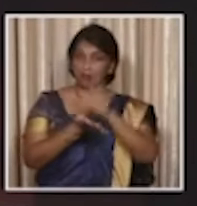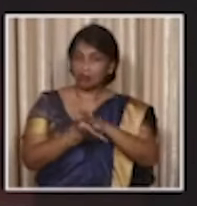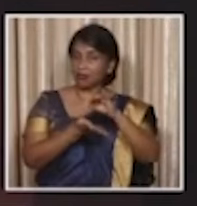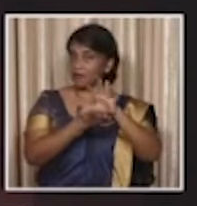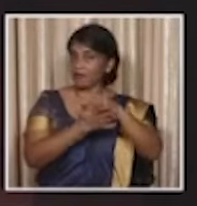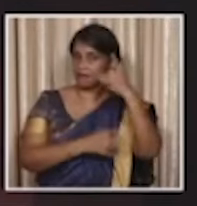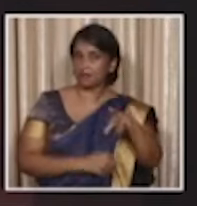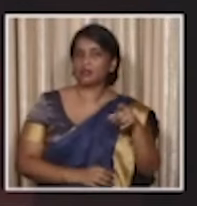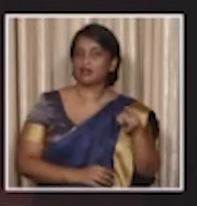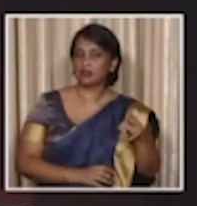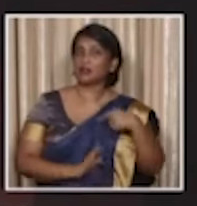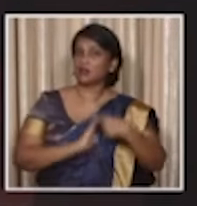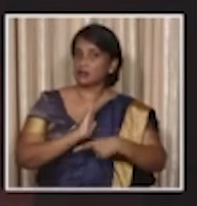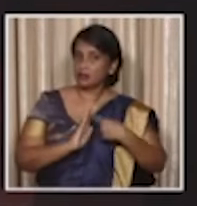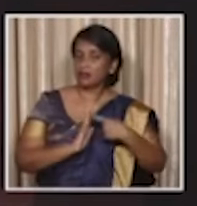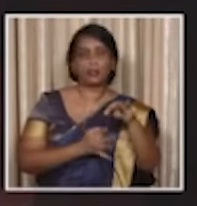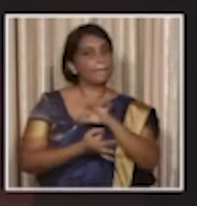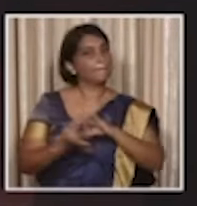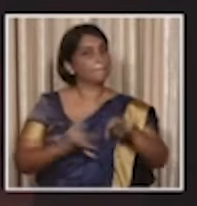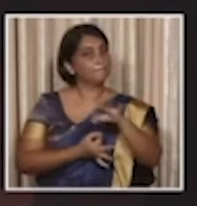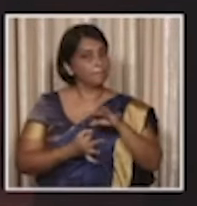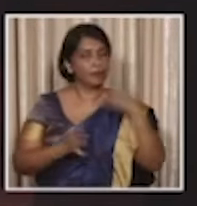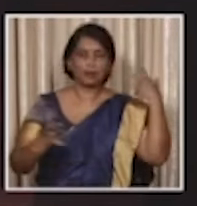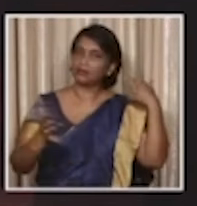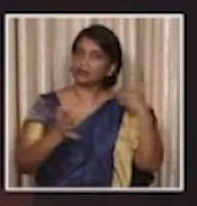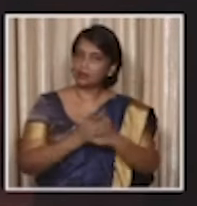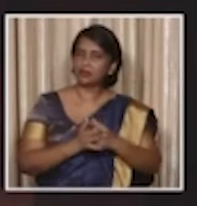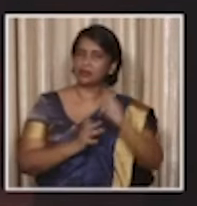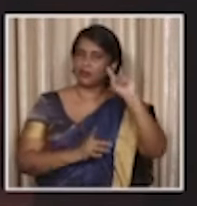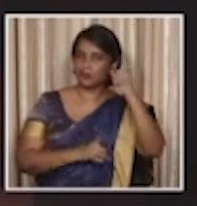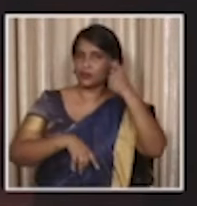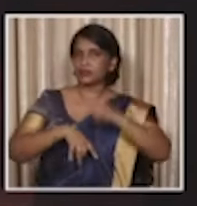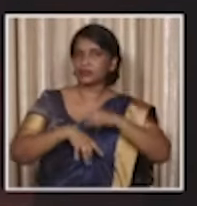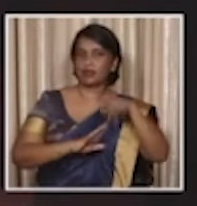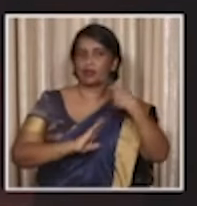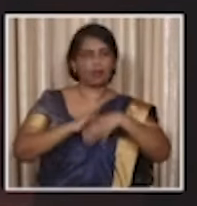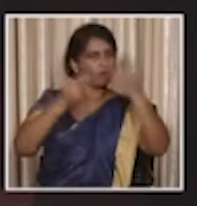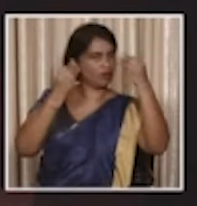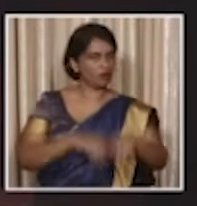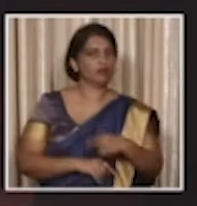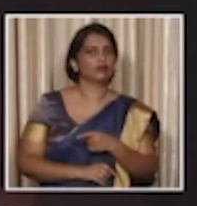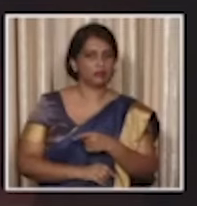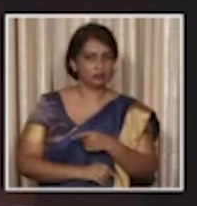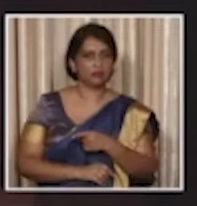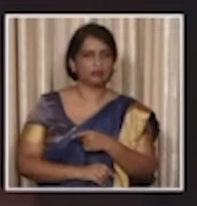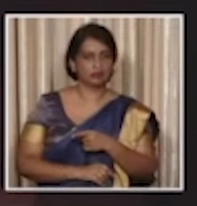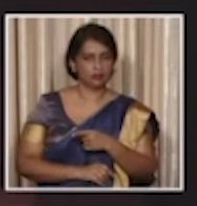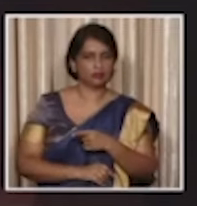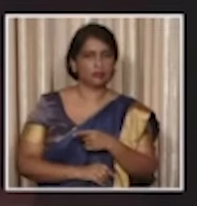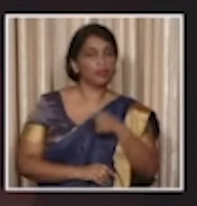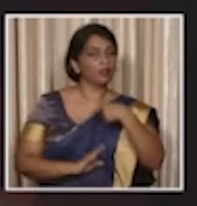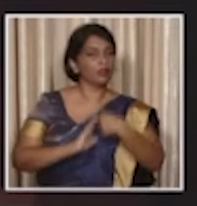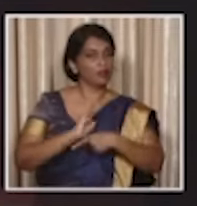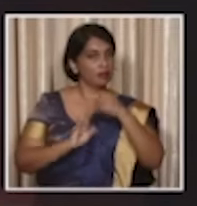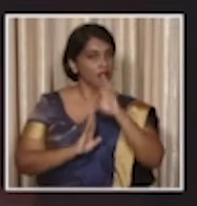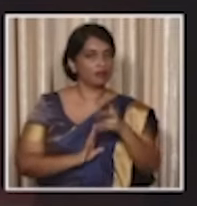තමයි මේ රටේ ප්‍රජාතන්ත්‍රවාදී ඉතිහාසයේ පළවෙනි වතාවට රට බංකොලොත් උනේ. මේ රටේ